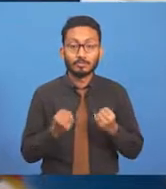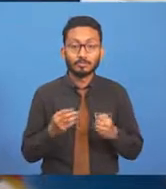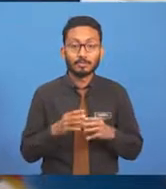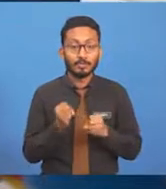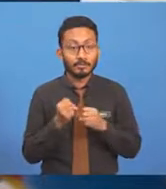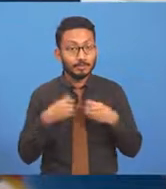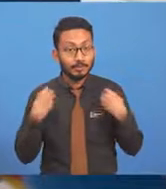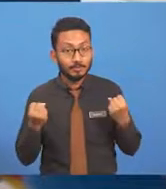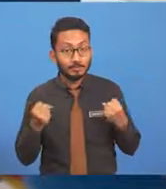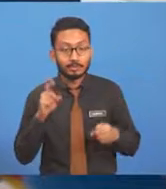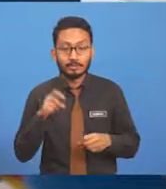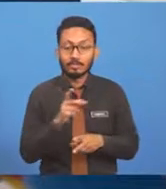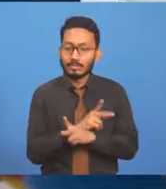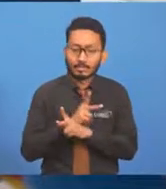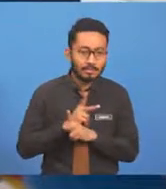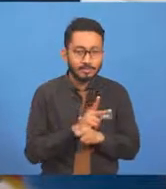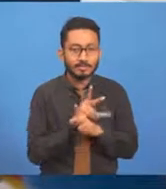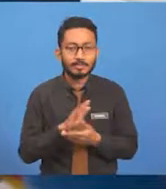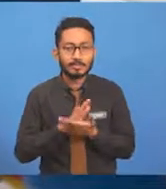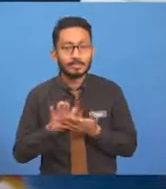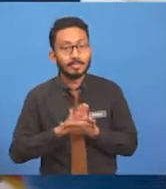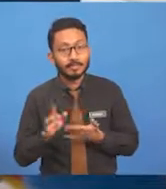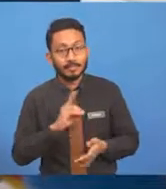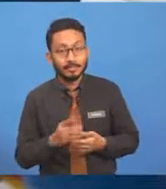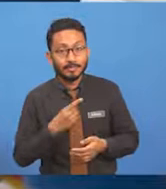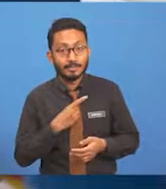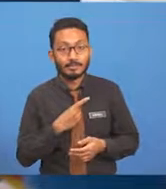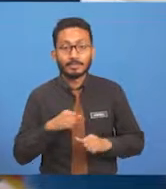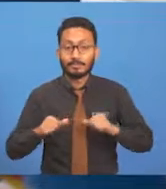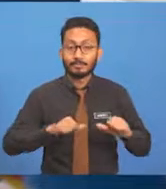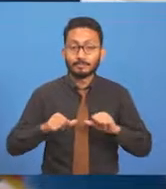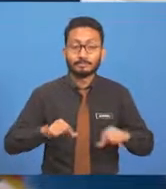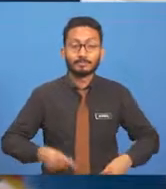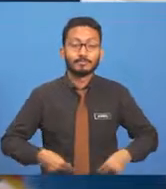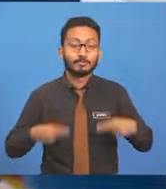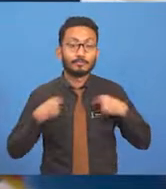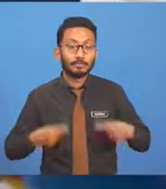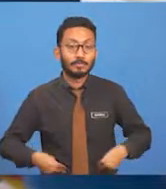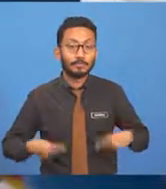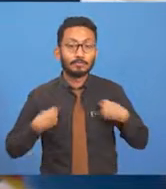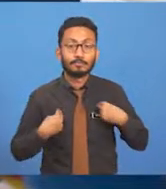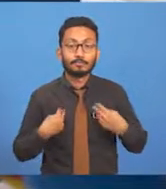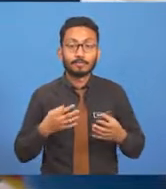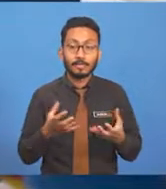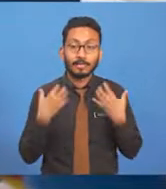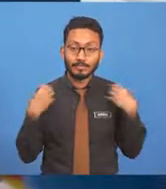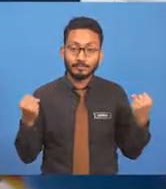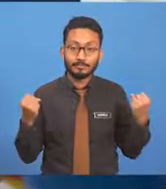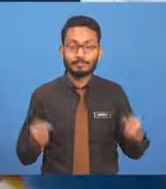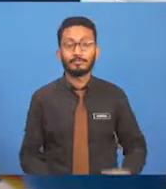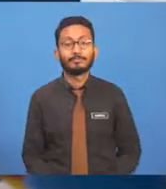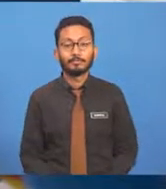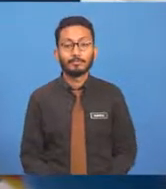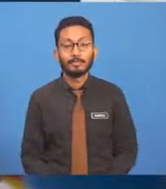mesti jaga kebersihan diri dan amalkan gaya hidup yang sihat. Adakah murid-murid sudah bersedia untuk